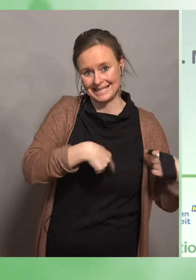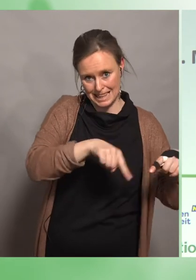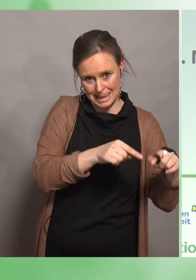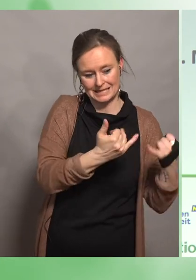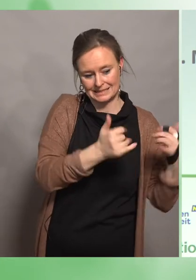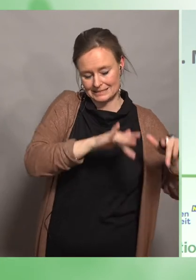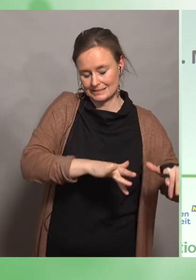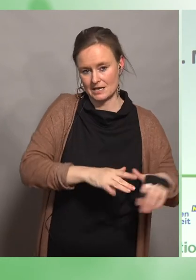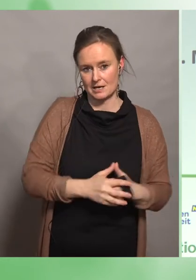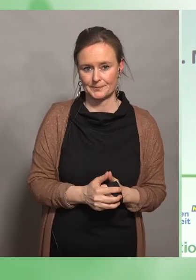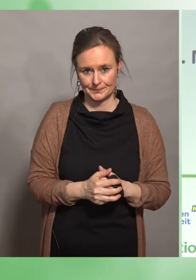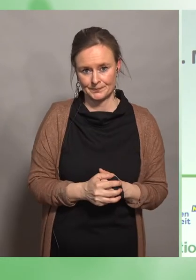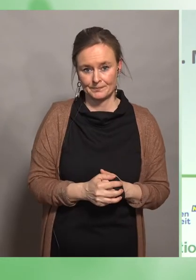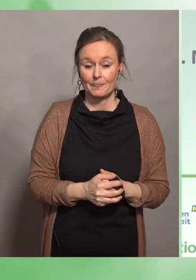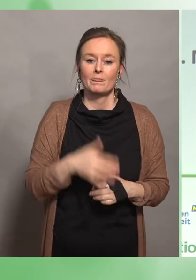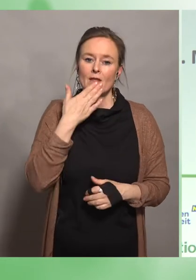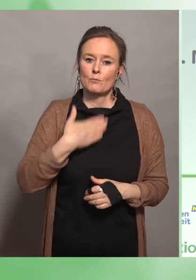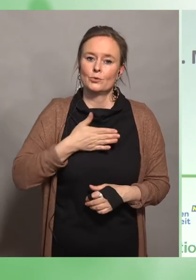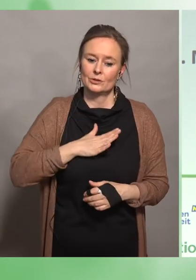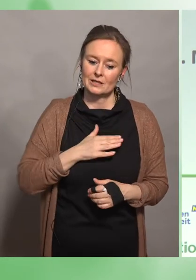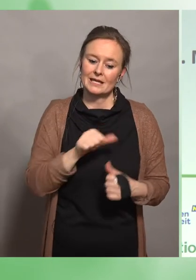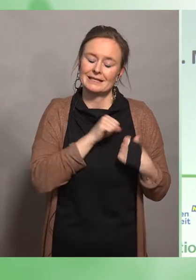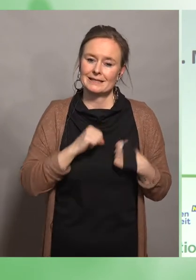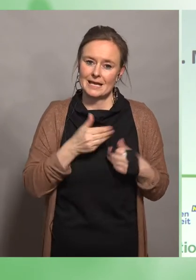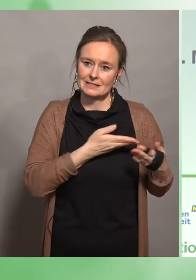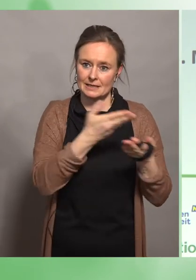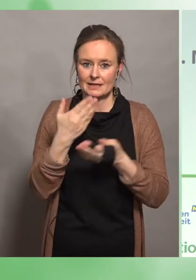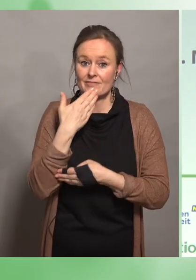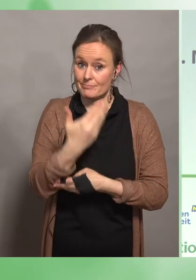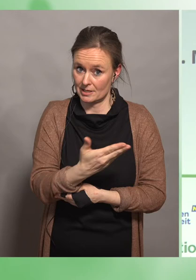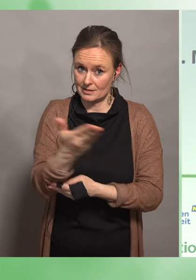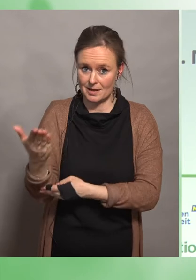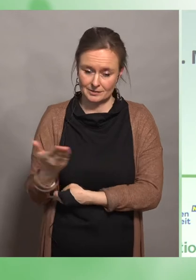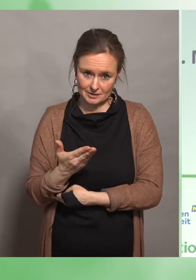können. Ich möchte mich schon jetzt ganz herzlich bei allen Beteiligten bedanken für das